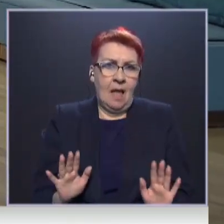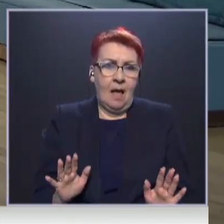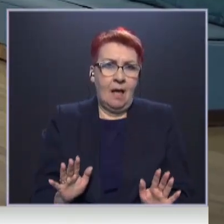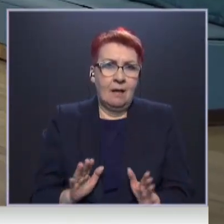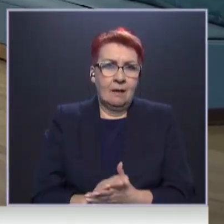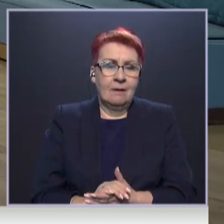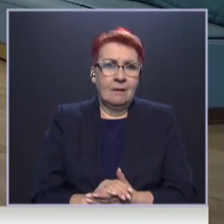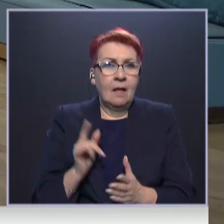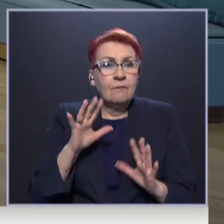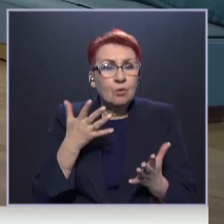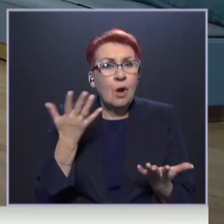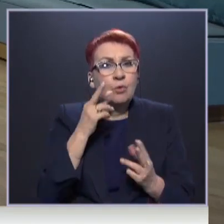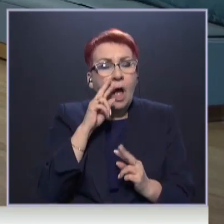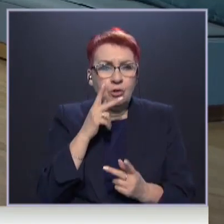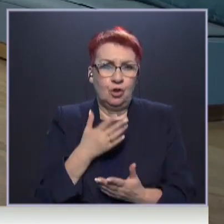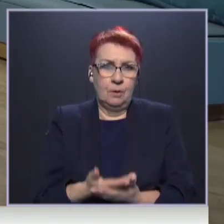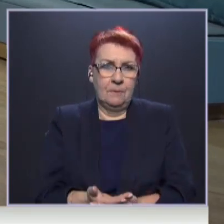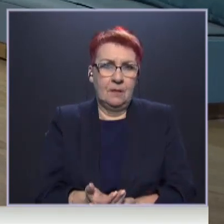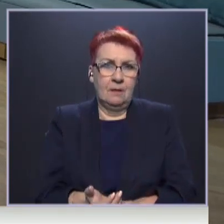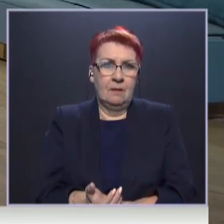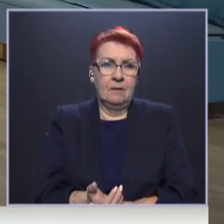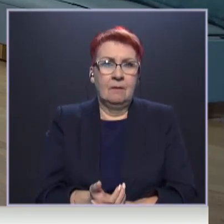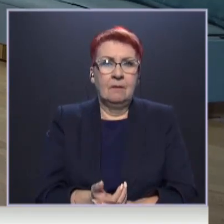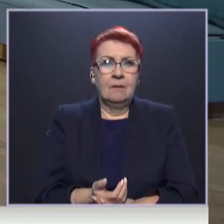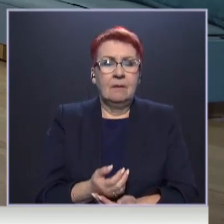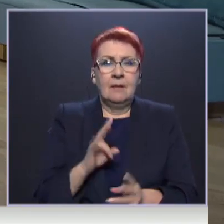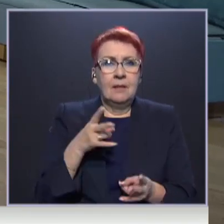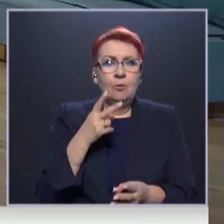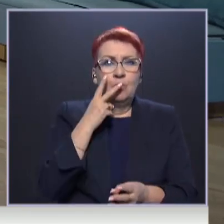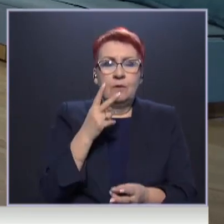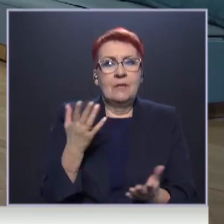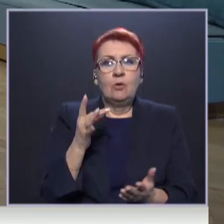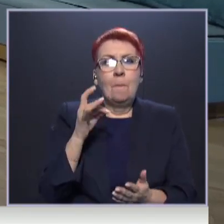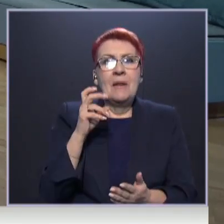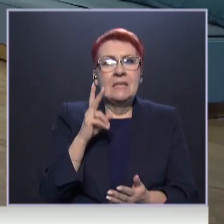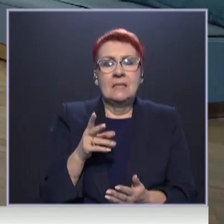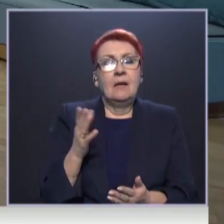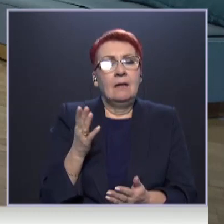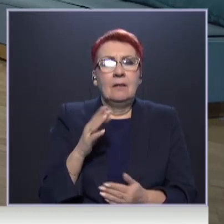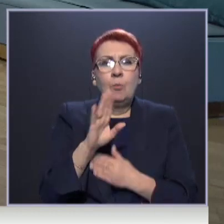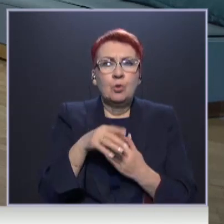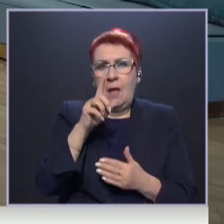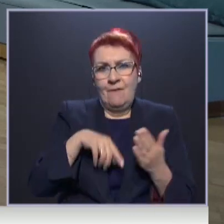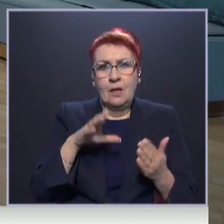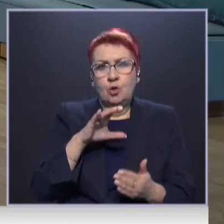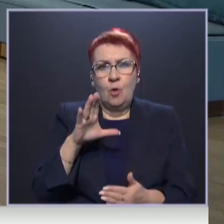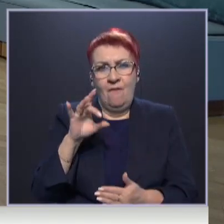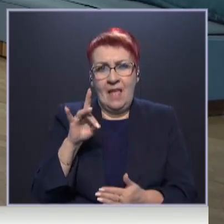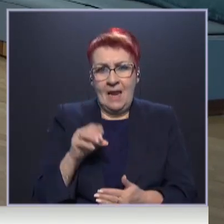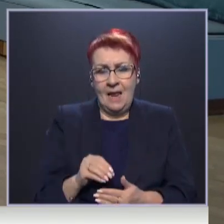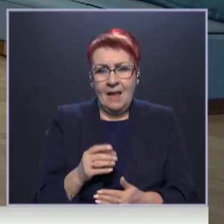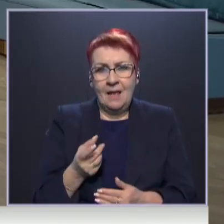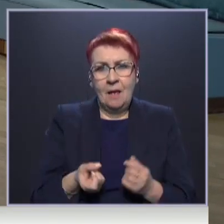ошибки не нужно в этом видеть зловещих признаков, потому что суеверий порождается